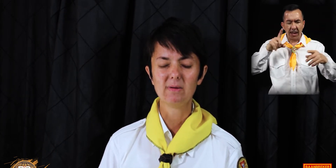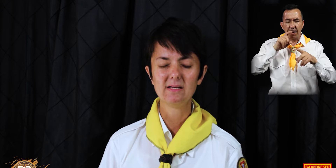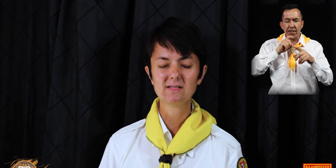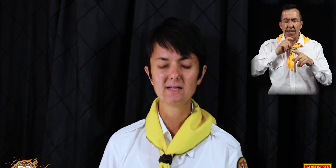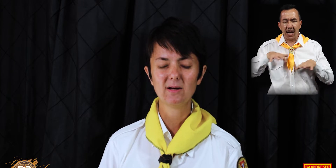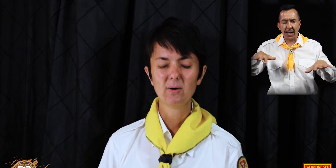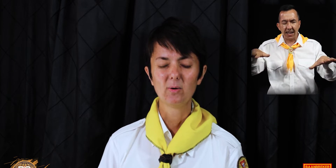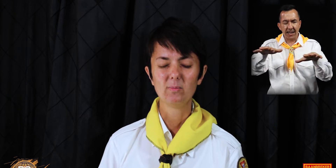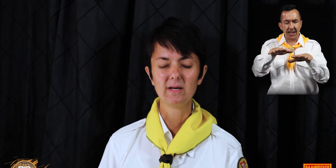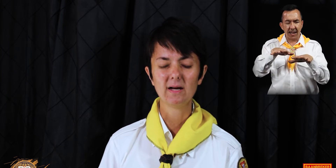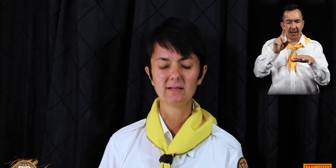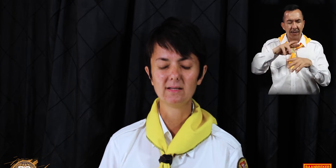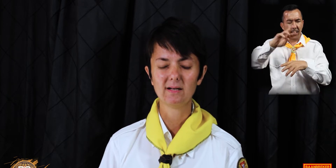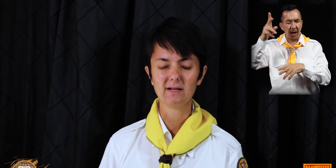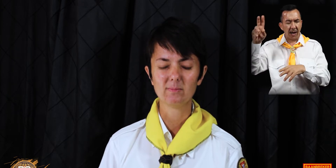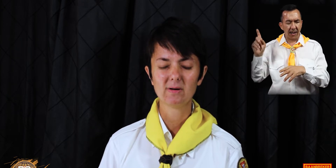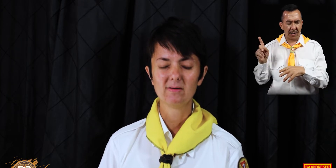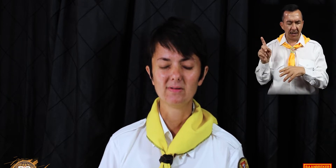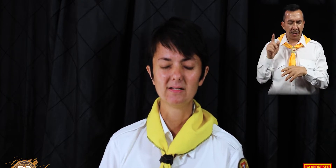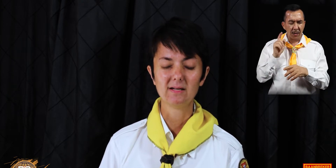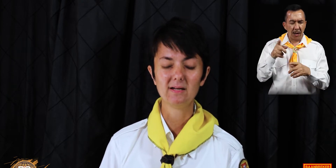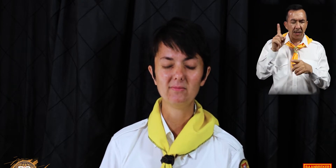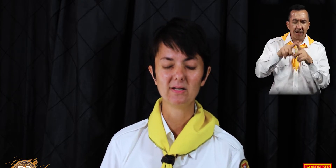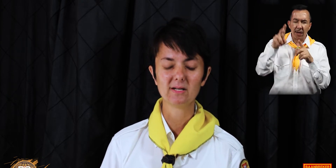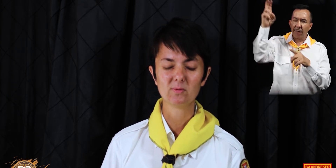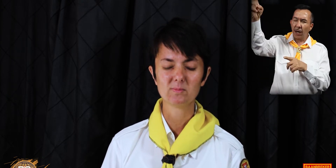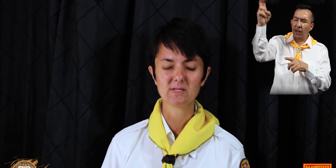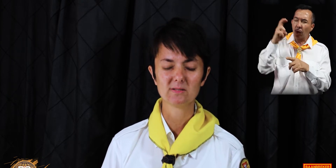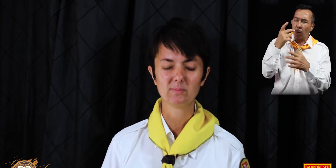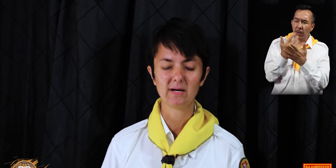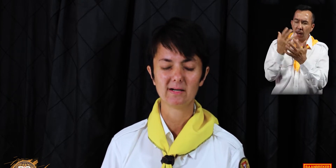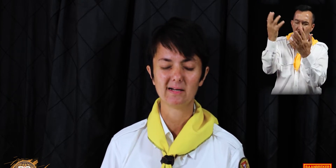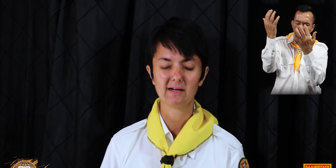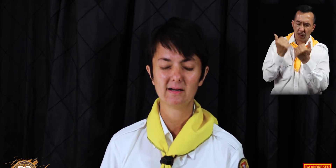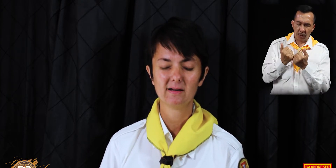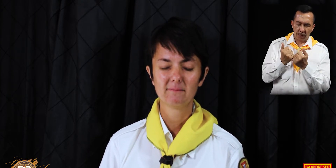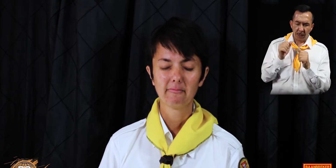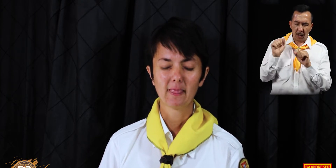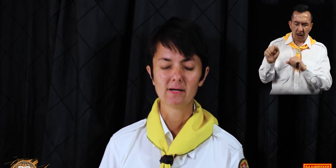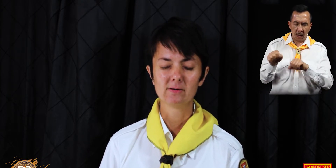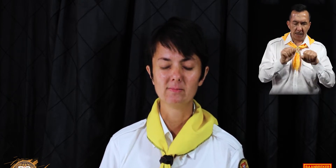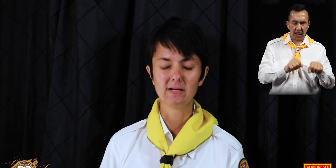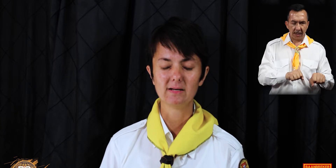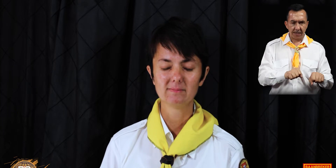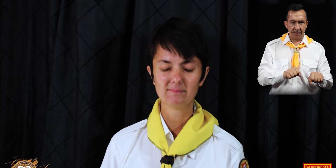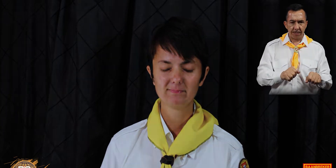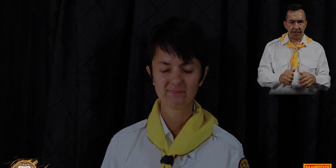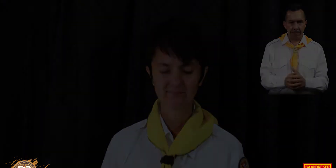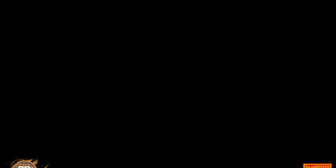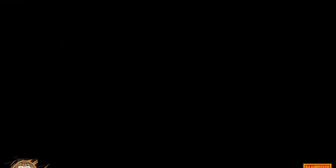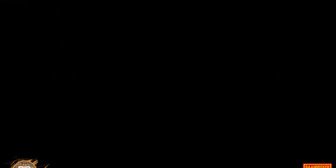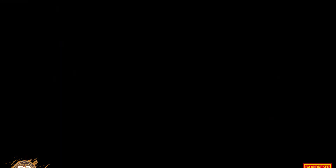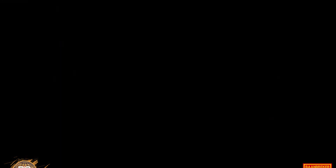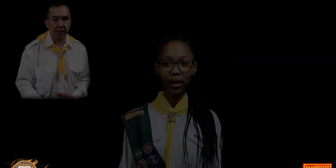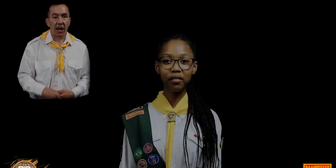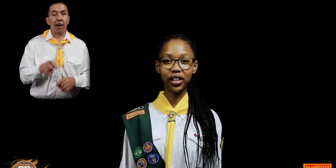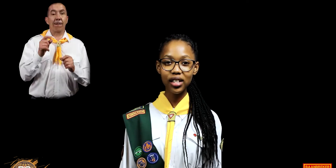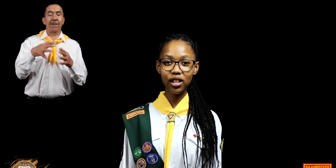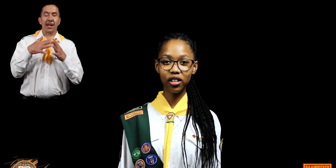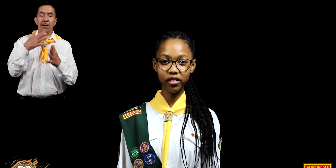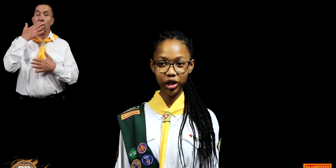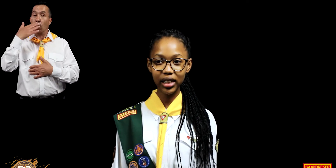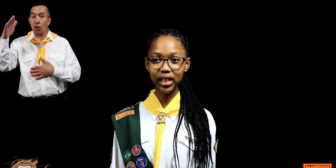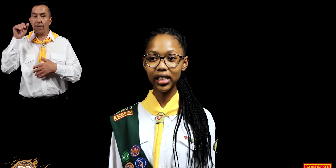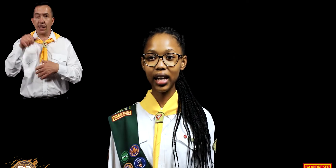mense om U aan te neem, want U wederkoms is op hande. Amen.